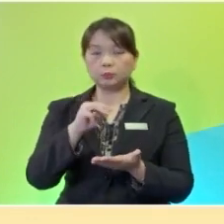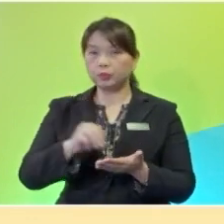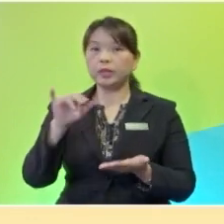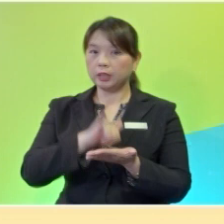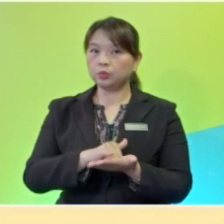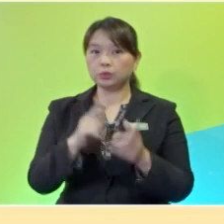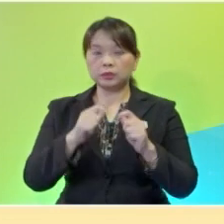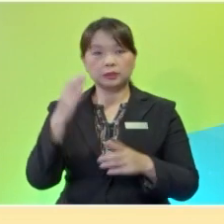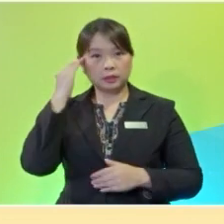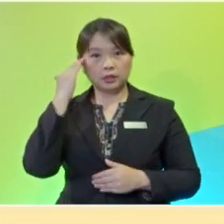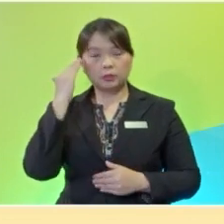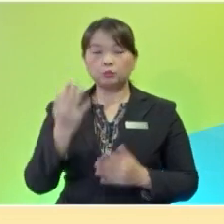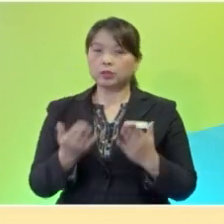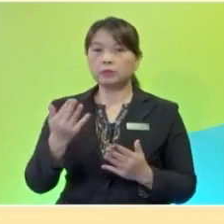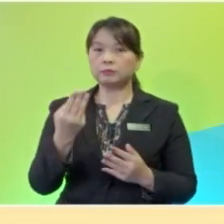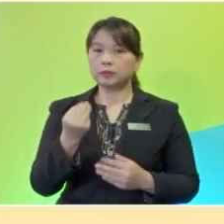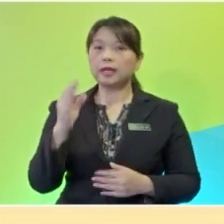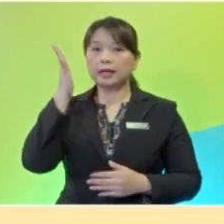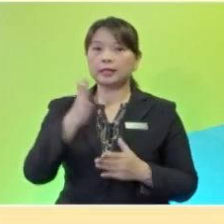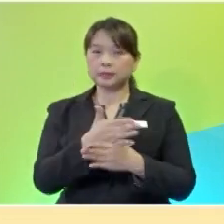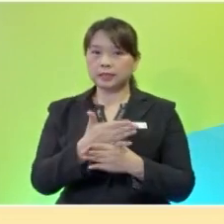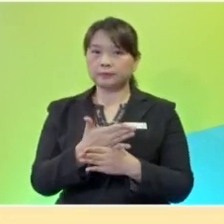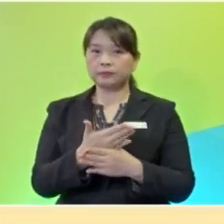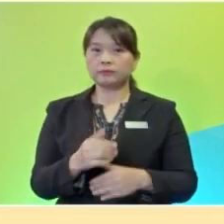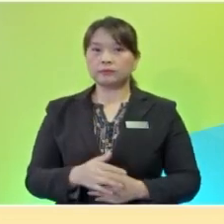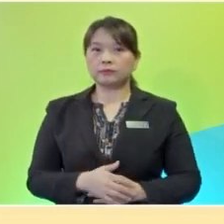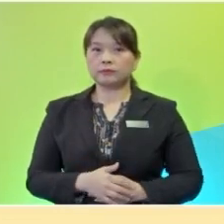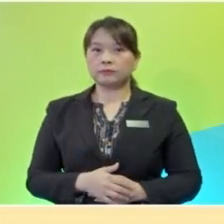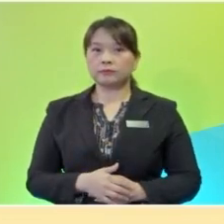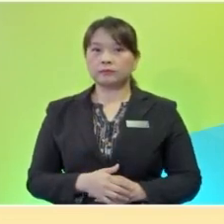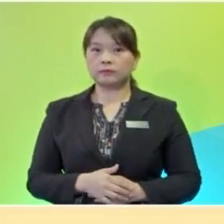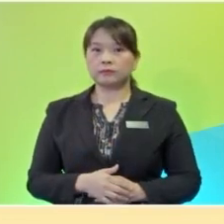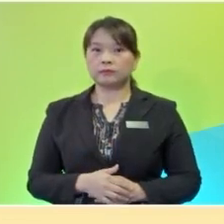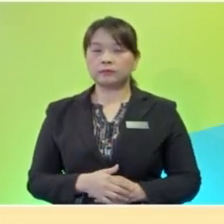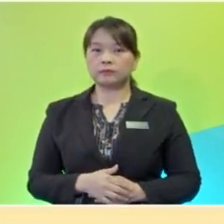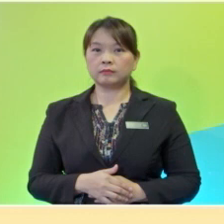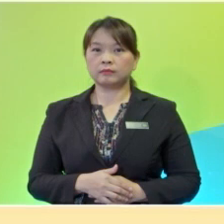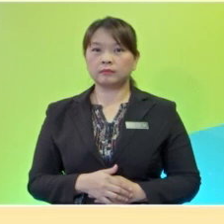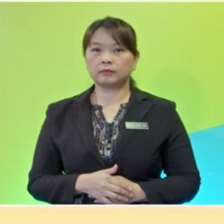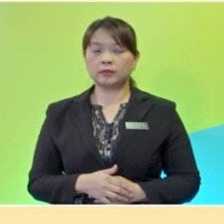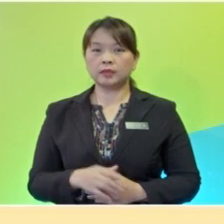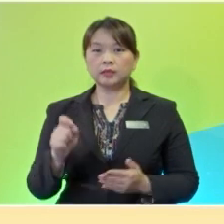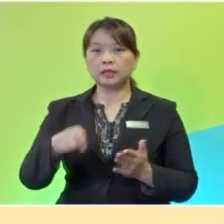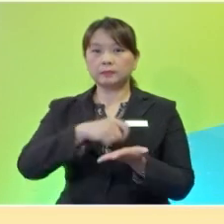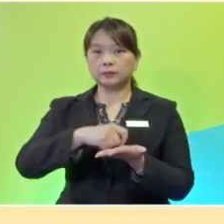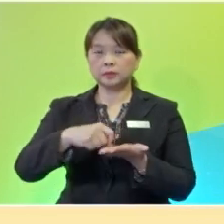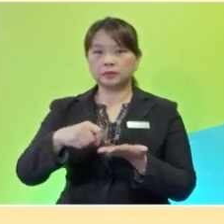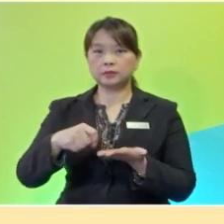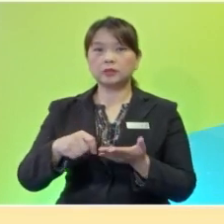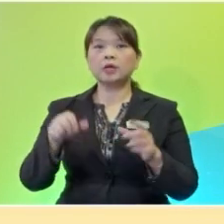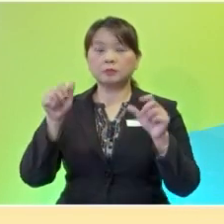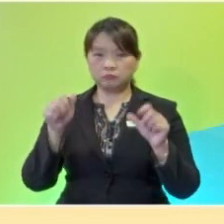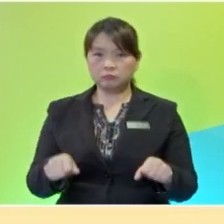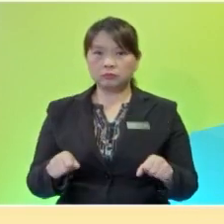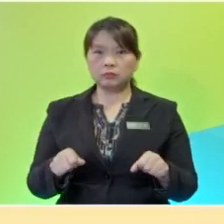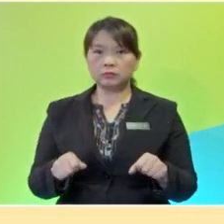方式。好，最后这个就是一般我们熟悉的书写的一个方式。那么书写呢，可以是通过课业或